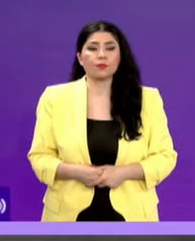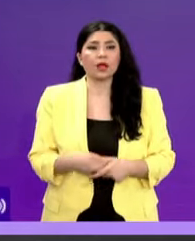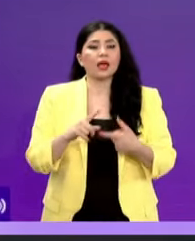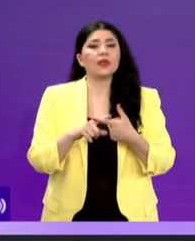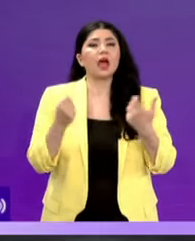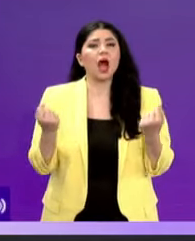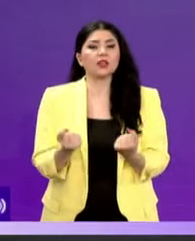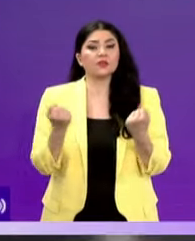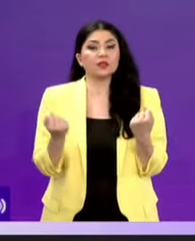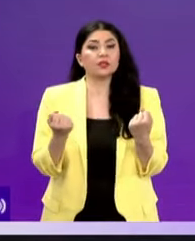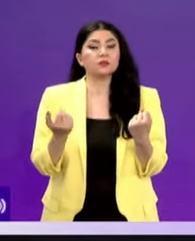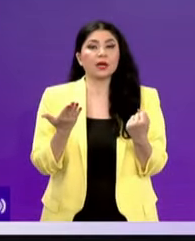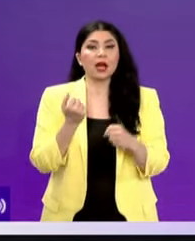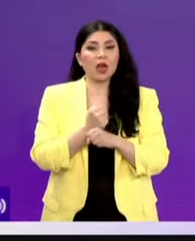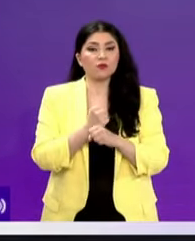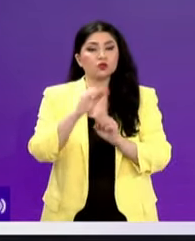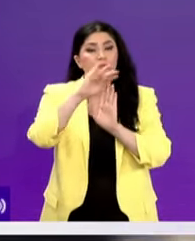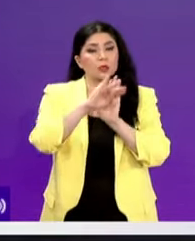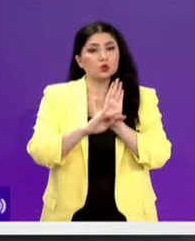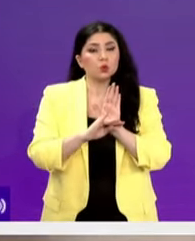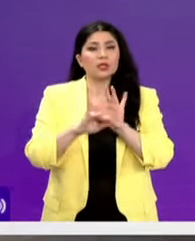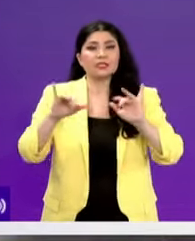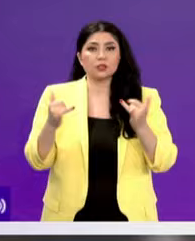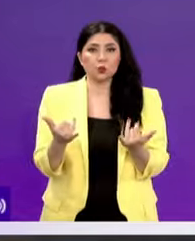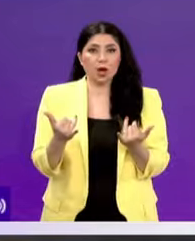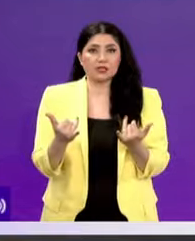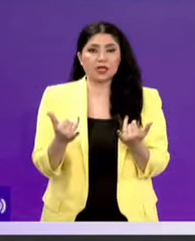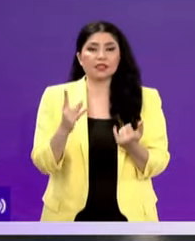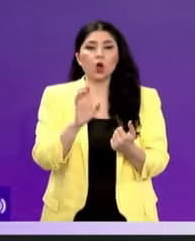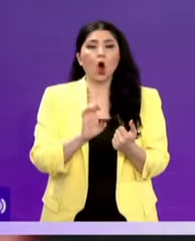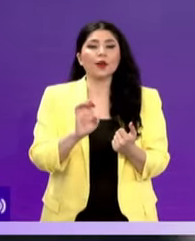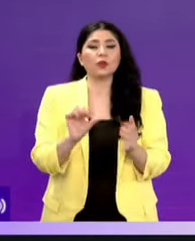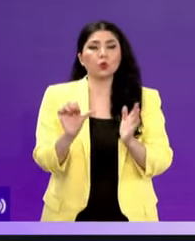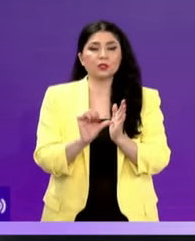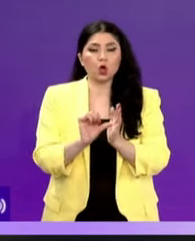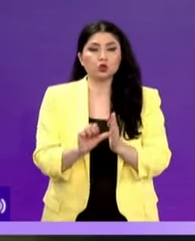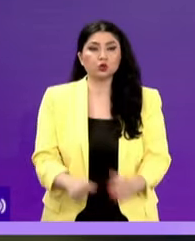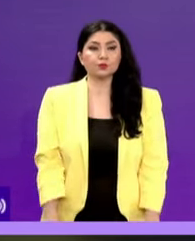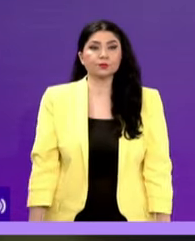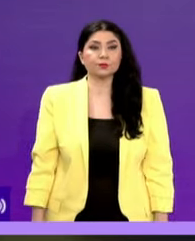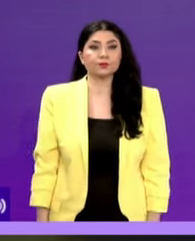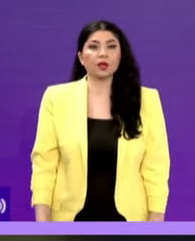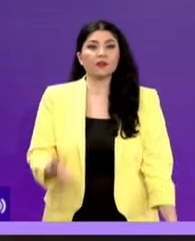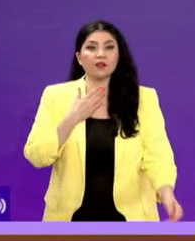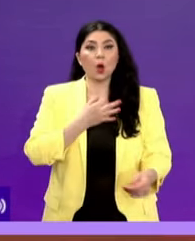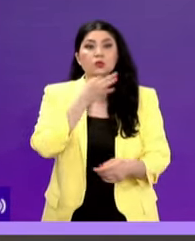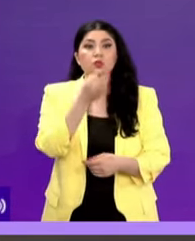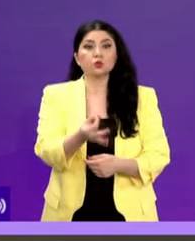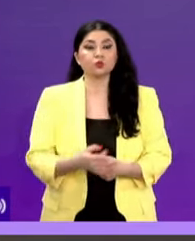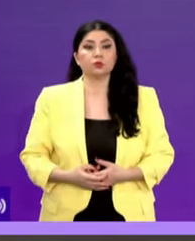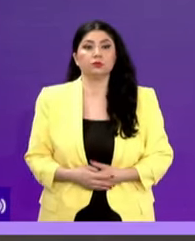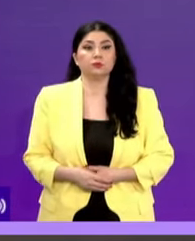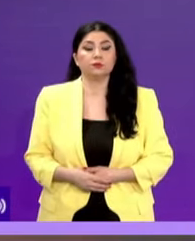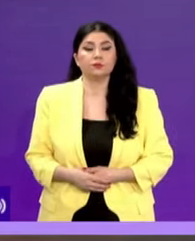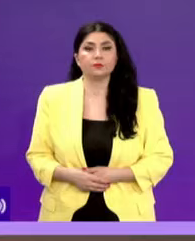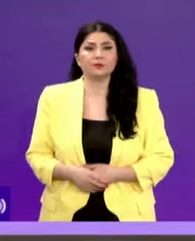activități pe care le-a luat și măsuri pe care le-a luat în contextul situației din Orientul Mijlociu, vreau să subliniez faptul că în